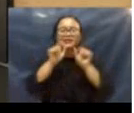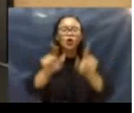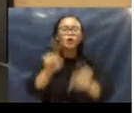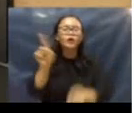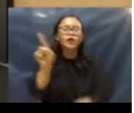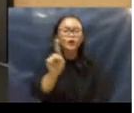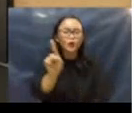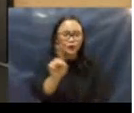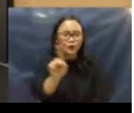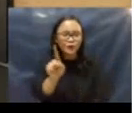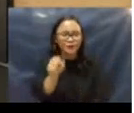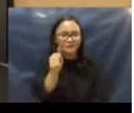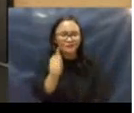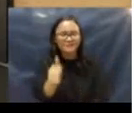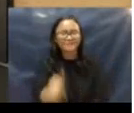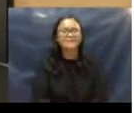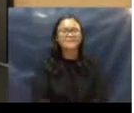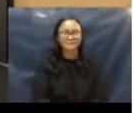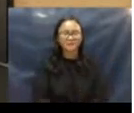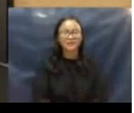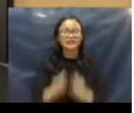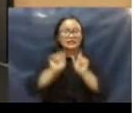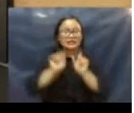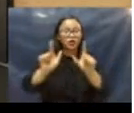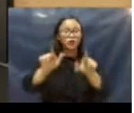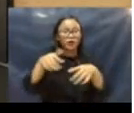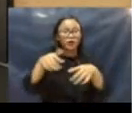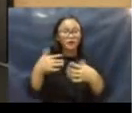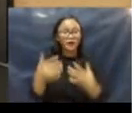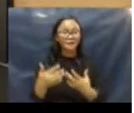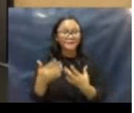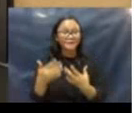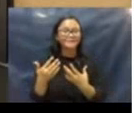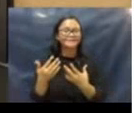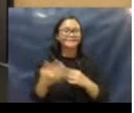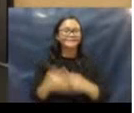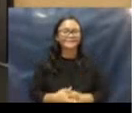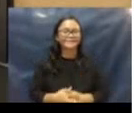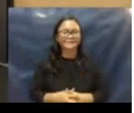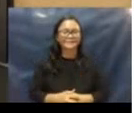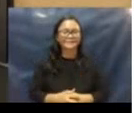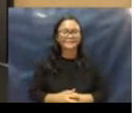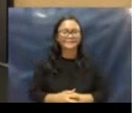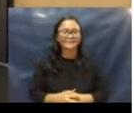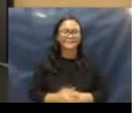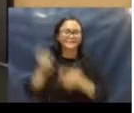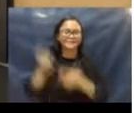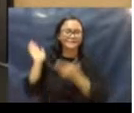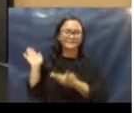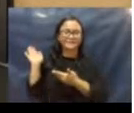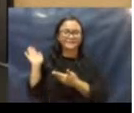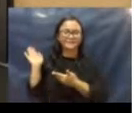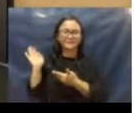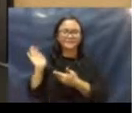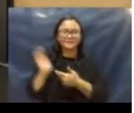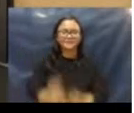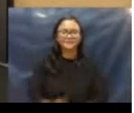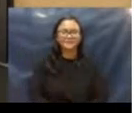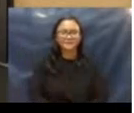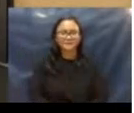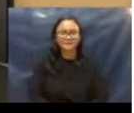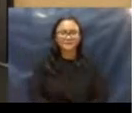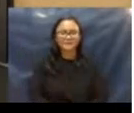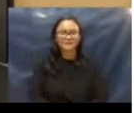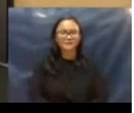ya. Apakah jawaban dari tebak kata kita pada siang hari ini? Inilah jawabannya.